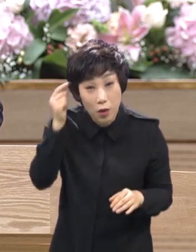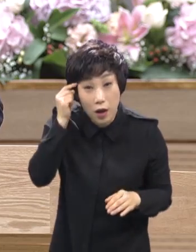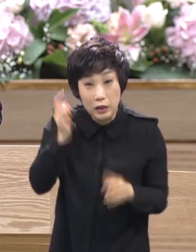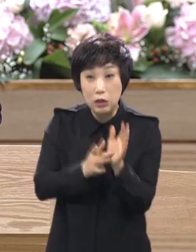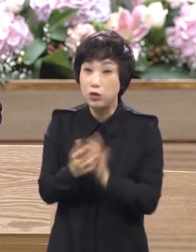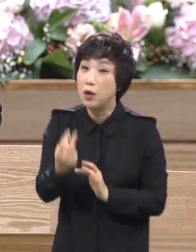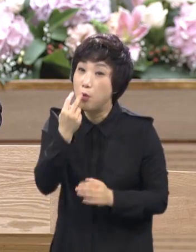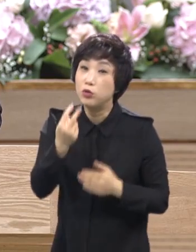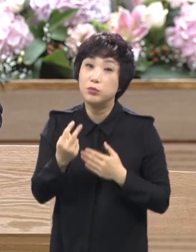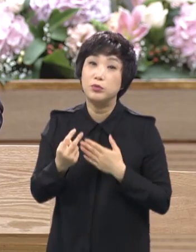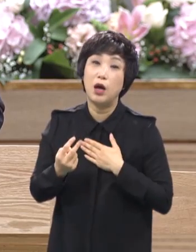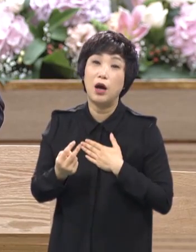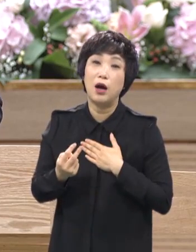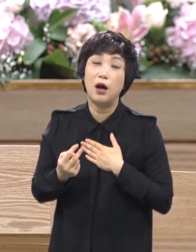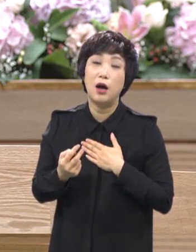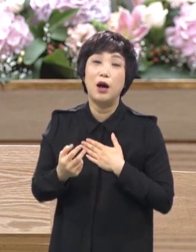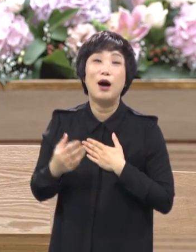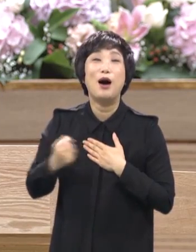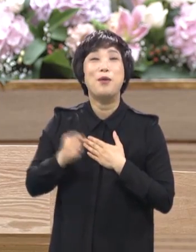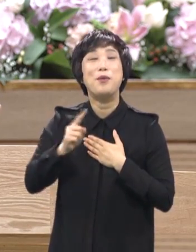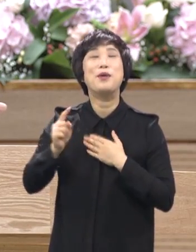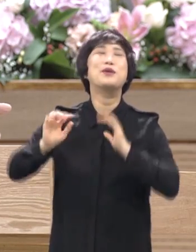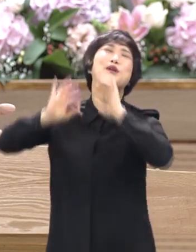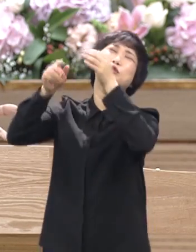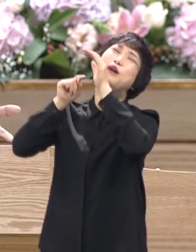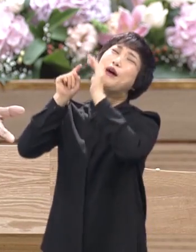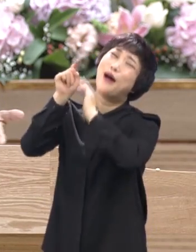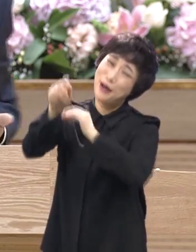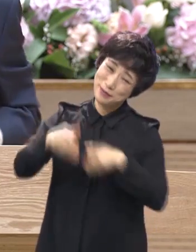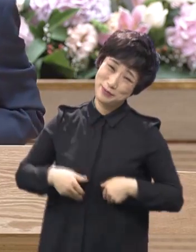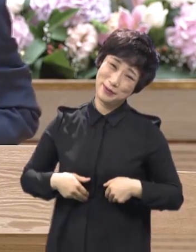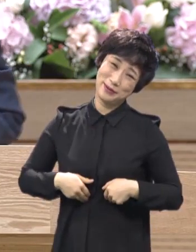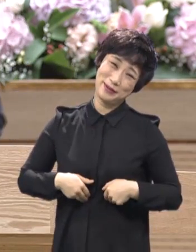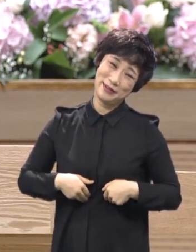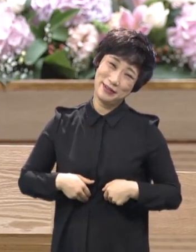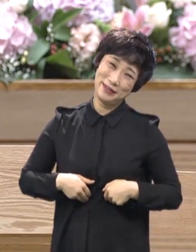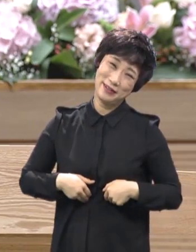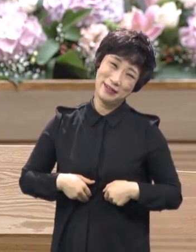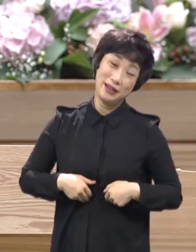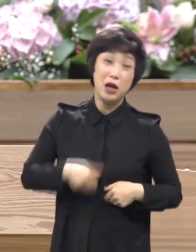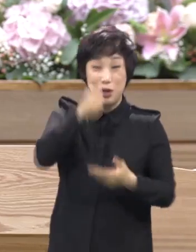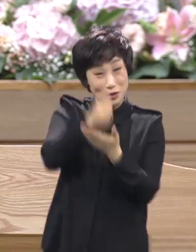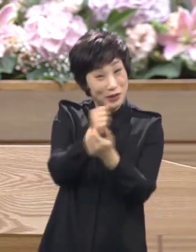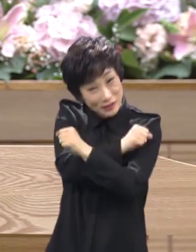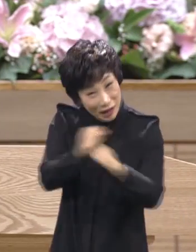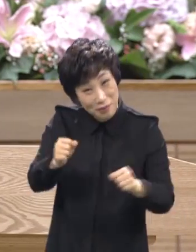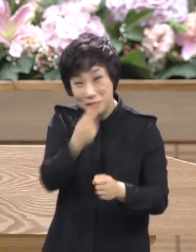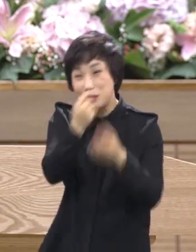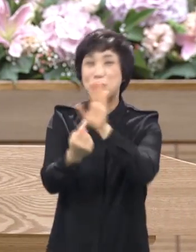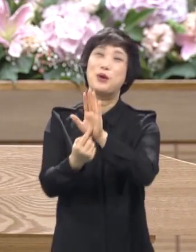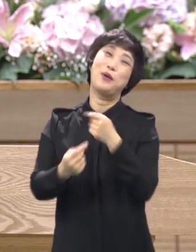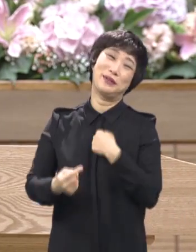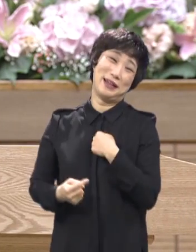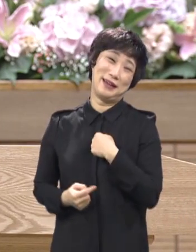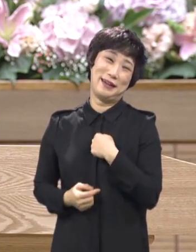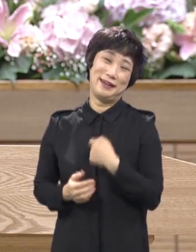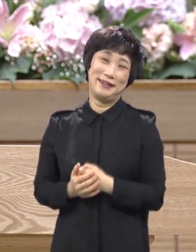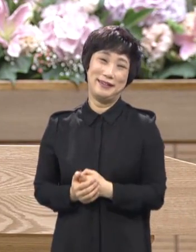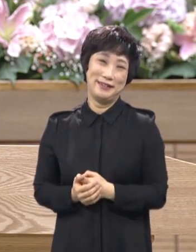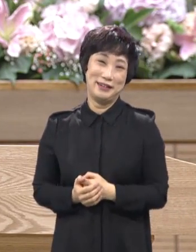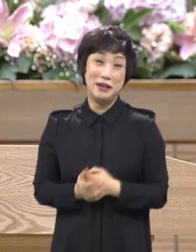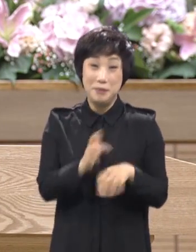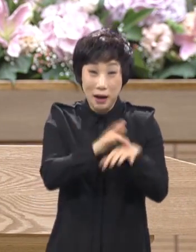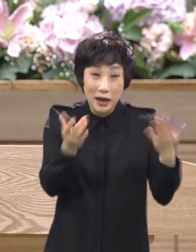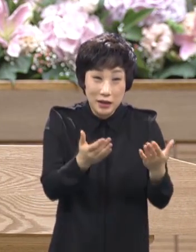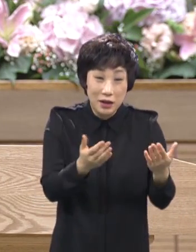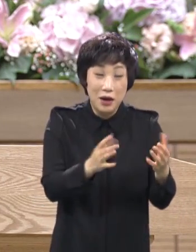목숨을 들고 어디 가느냐? 천국으로 갑니다. 제사 안 받은 증거입니다.